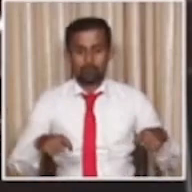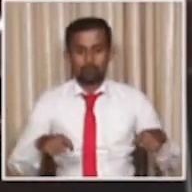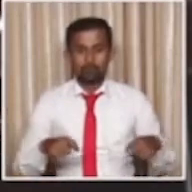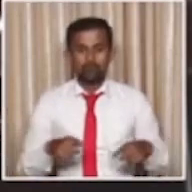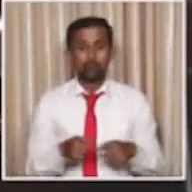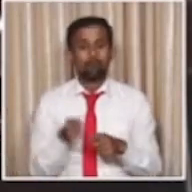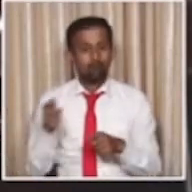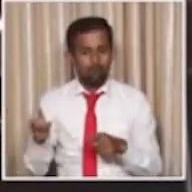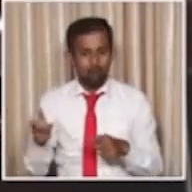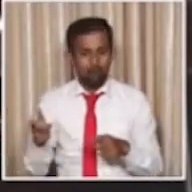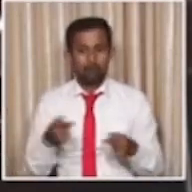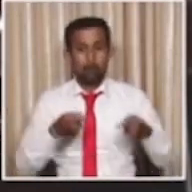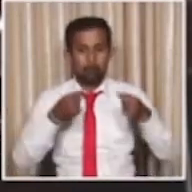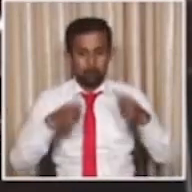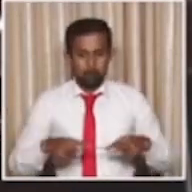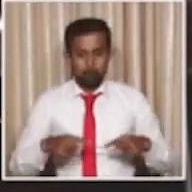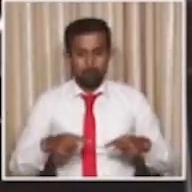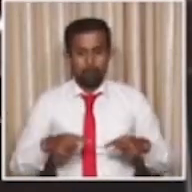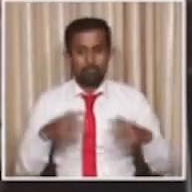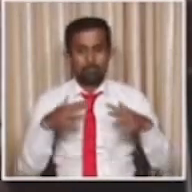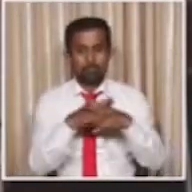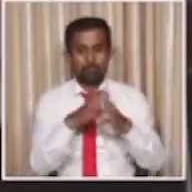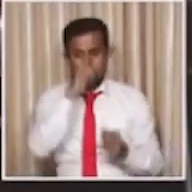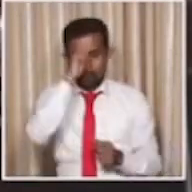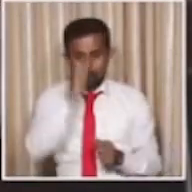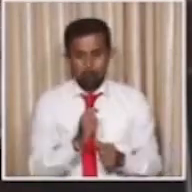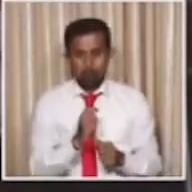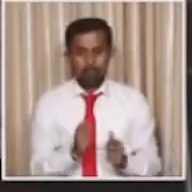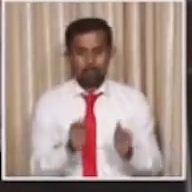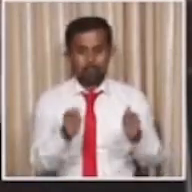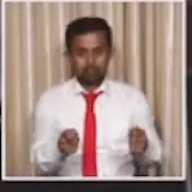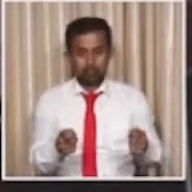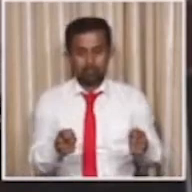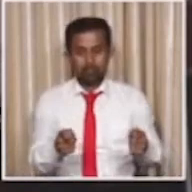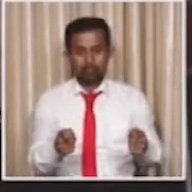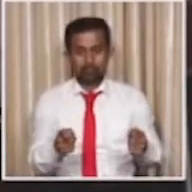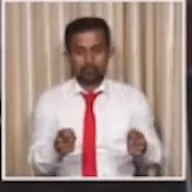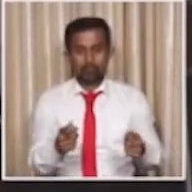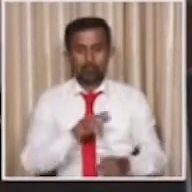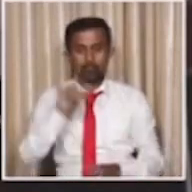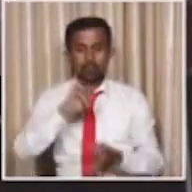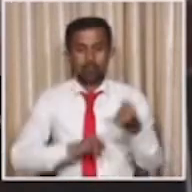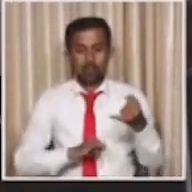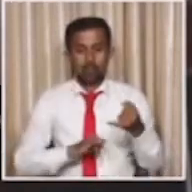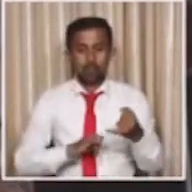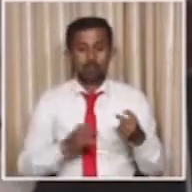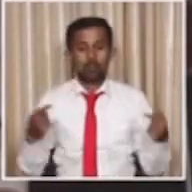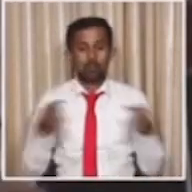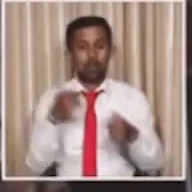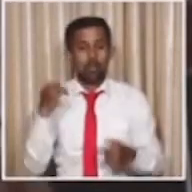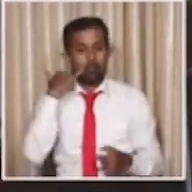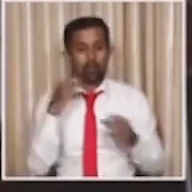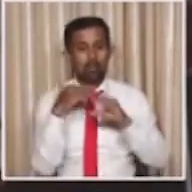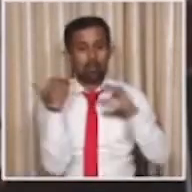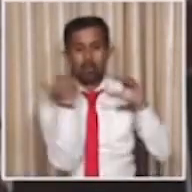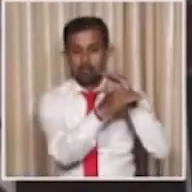ගෙවන්න කියලා. ඊට පස්සේ විජේදාස රාජපක්ෂ මහත්මයාම සභාගත කර විදේශ ලේකම්වරයා නාවික හමුදාපතිවරයාට අරලා තියෙන